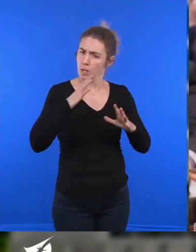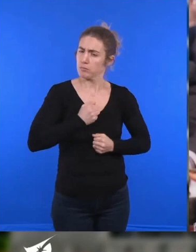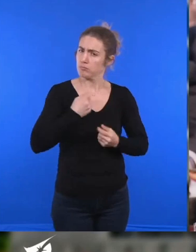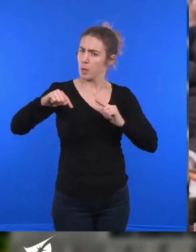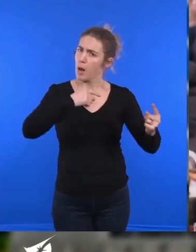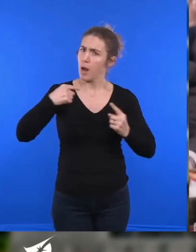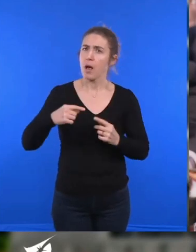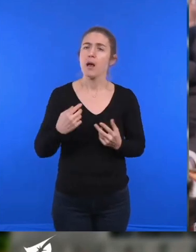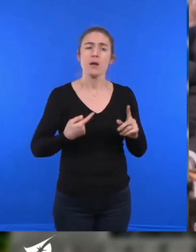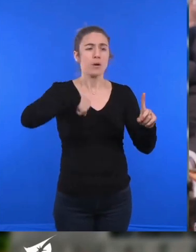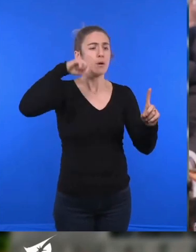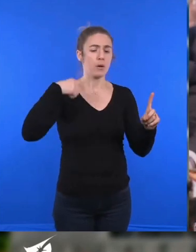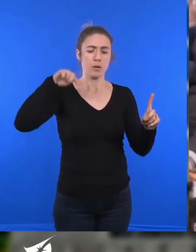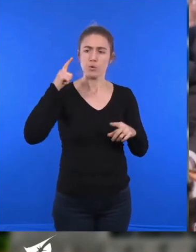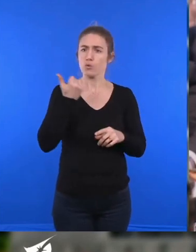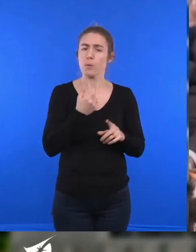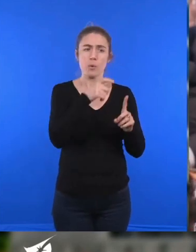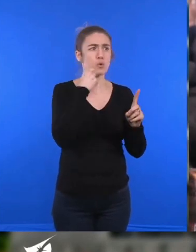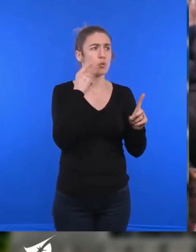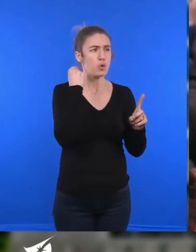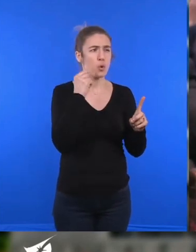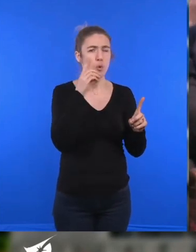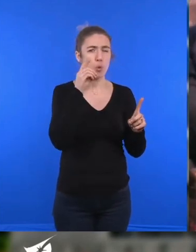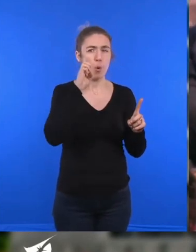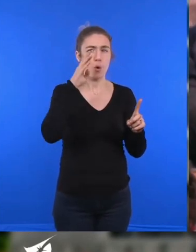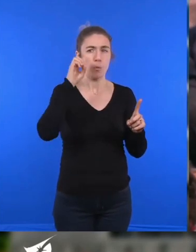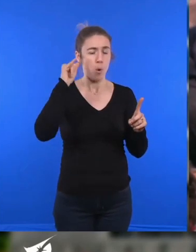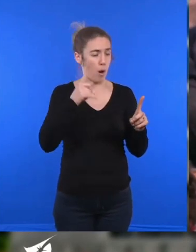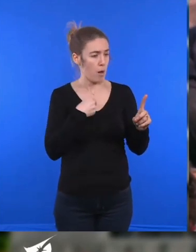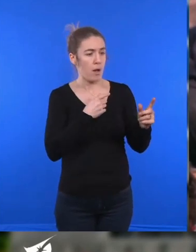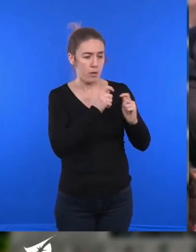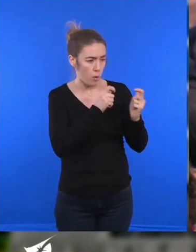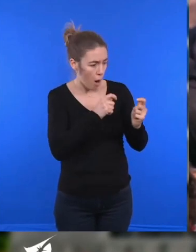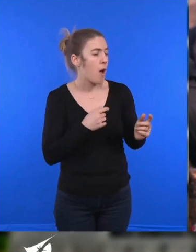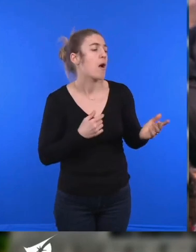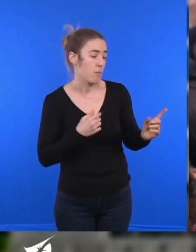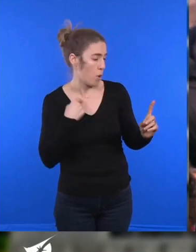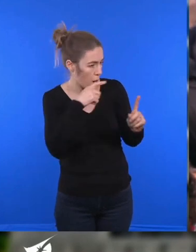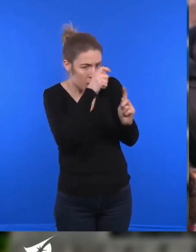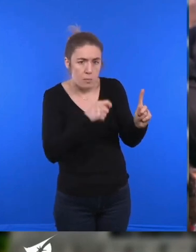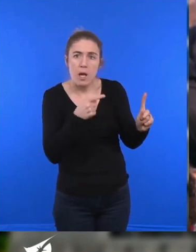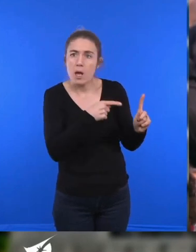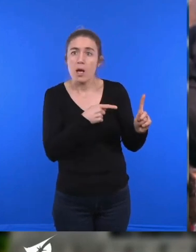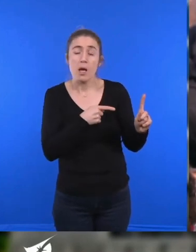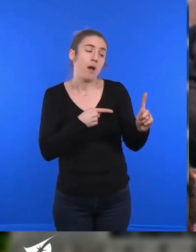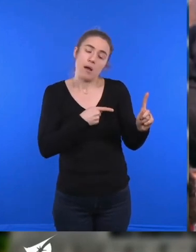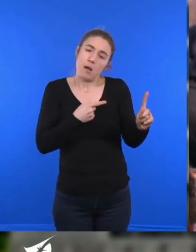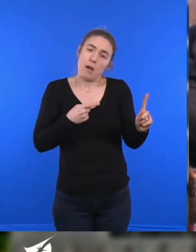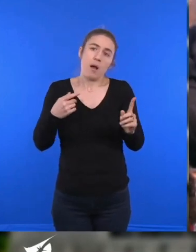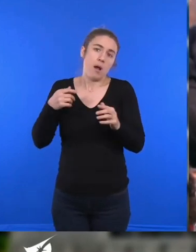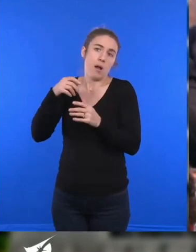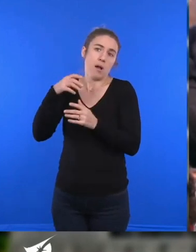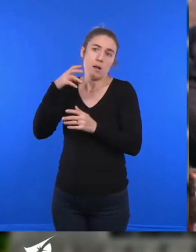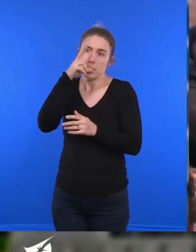Laurent Dejoie, que ici nous connaissons bien et pour qui j'ai estime et respect, de corriger, puisque j'étais là, les inepties de la